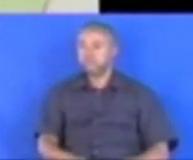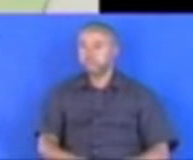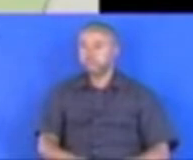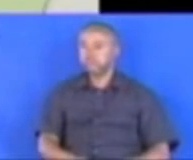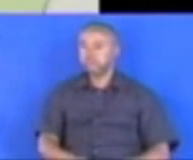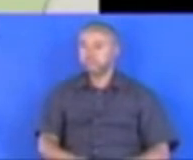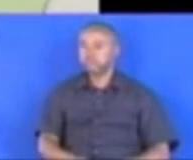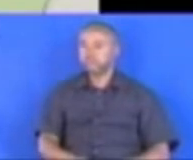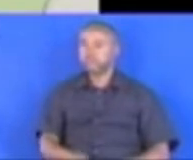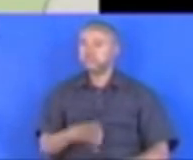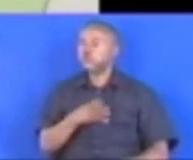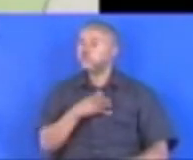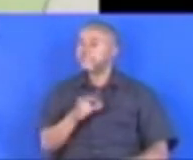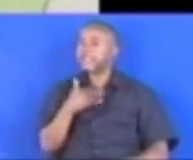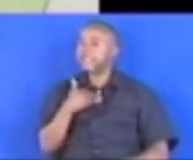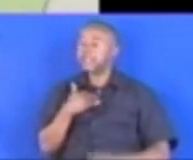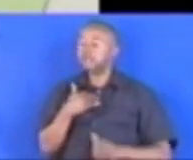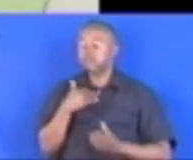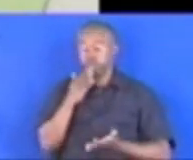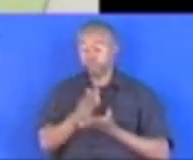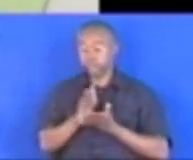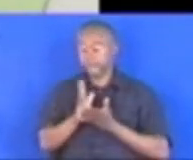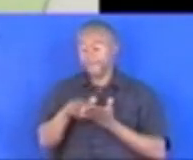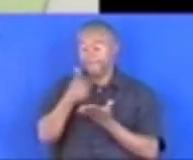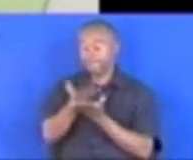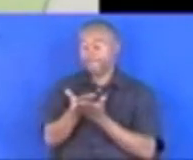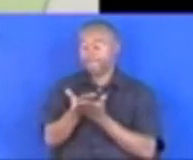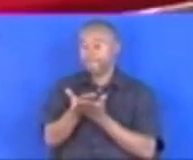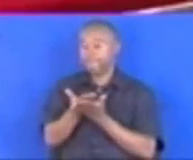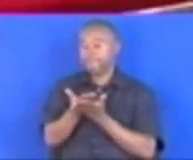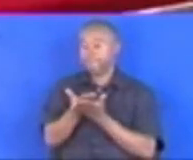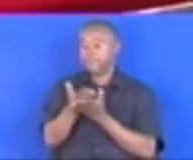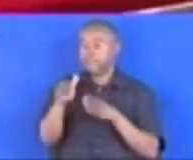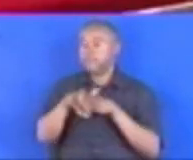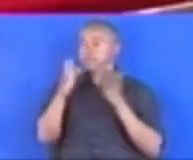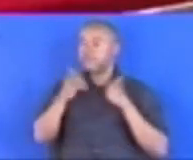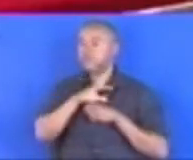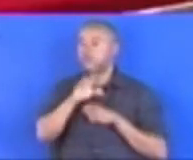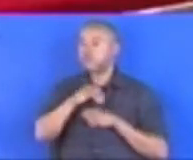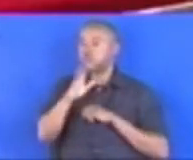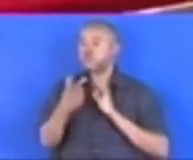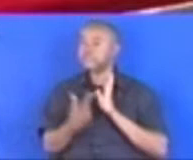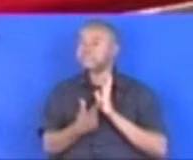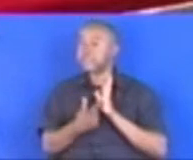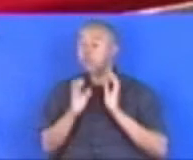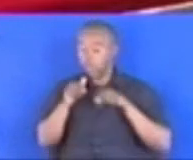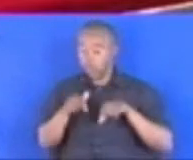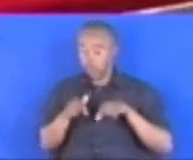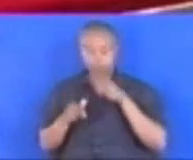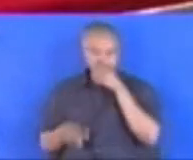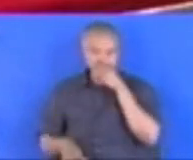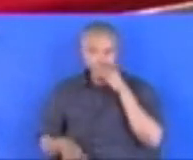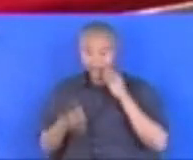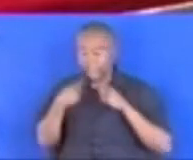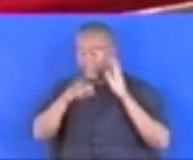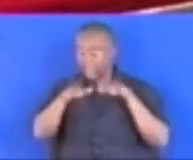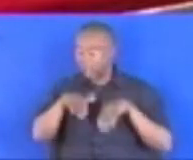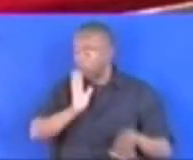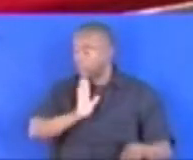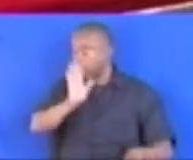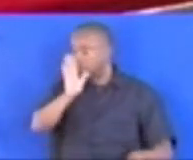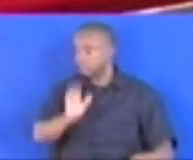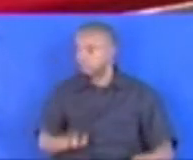Wizara imedhamiria kuhakikisha inawasilisha mswada wa sheria ya bima ya afya kwa wote mwezi Juni 2021 kwenye bunge lako